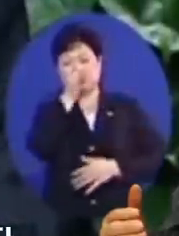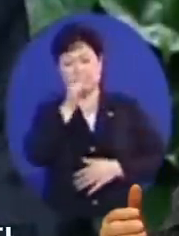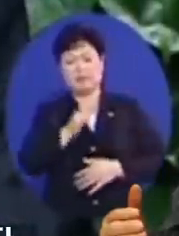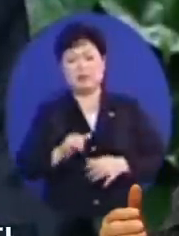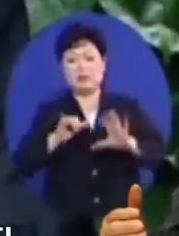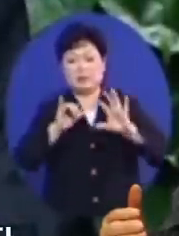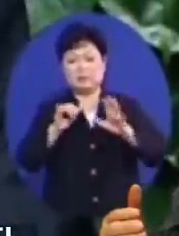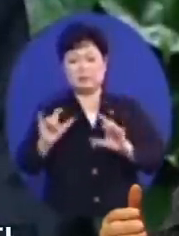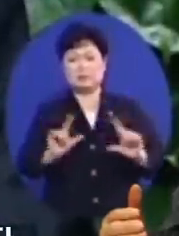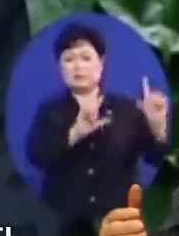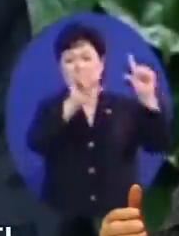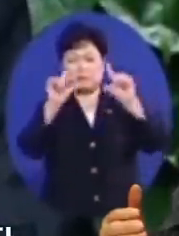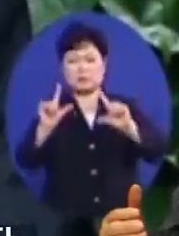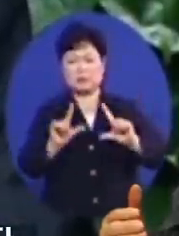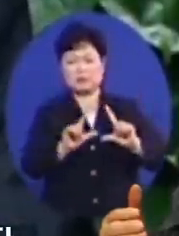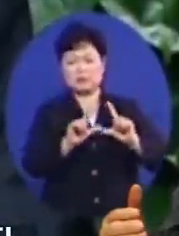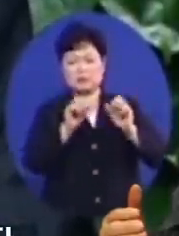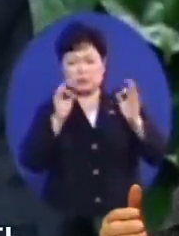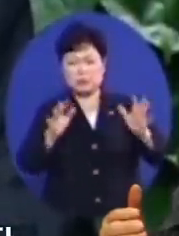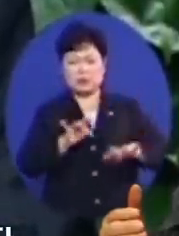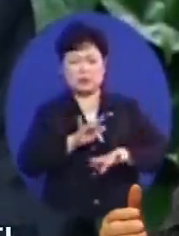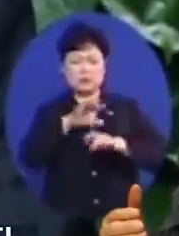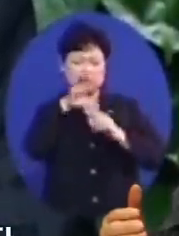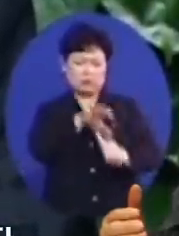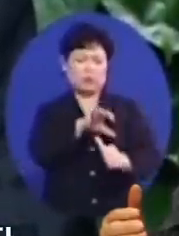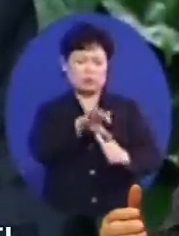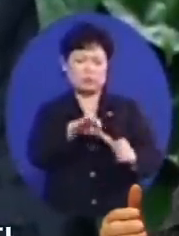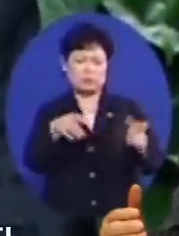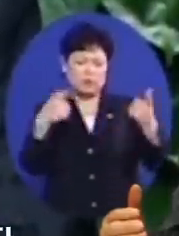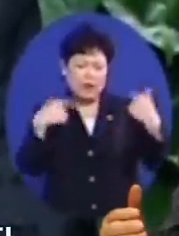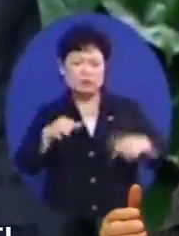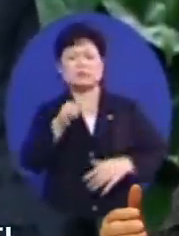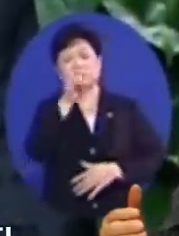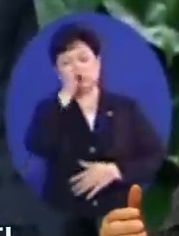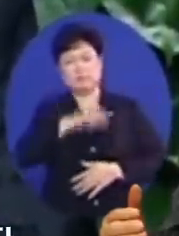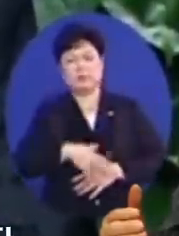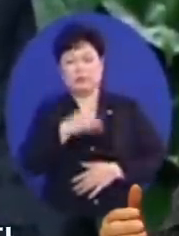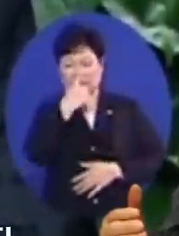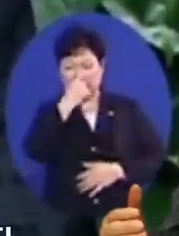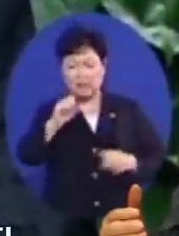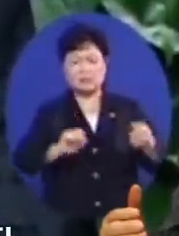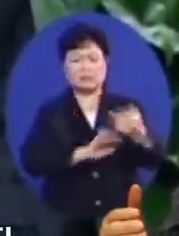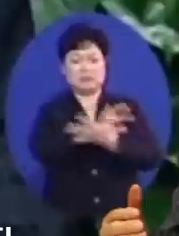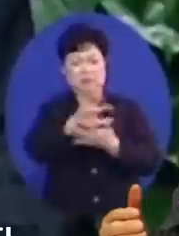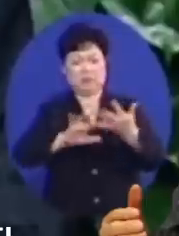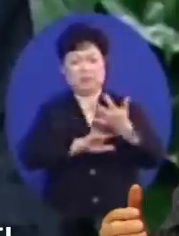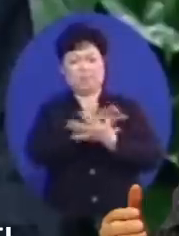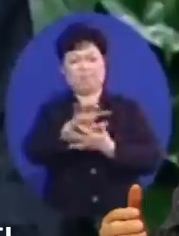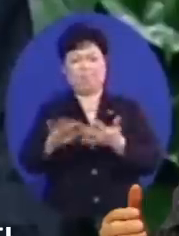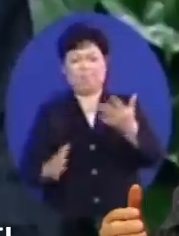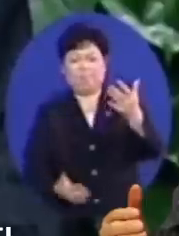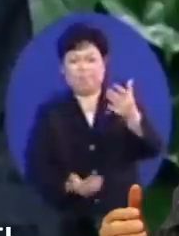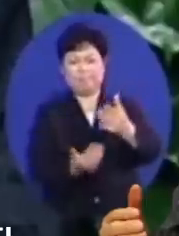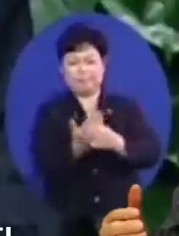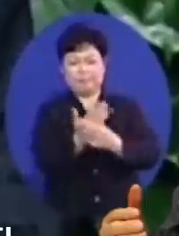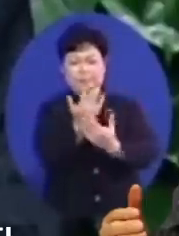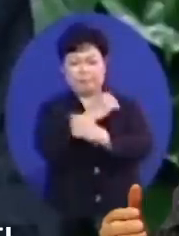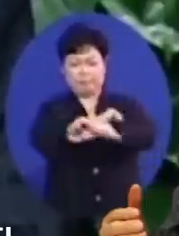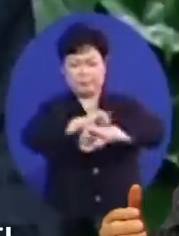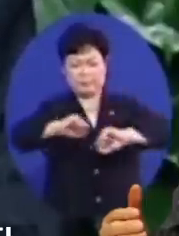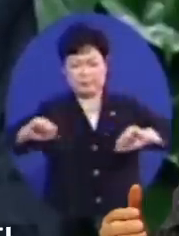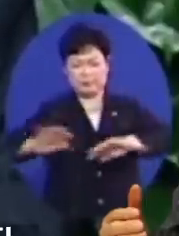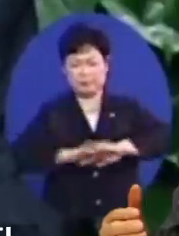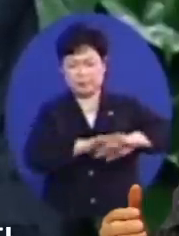살면서 저주라는 것이 항상 다가오는 것입니다. 가시와 은극히가 나는 들판을 걷는 것과